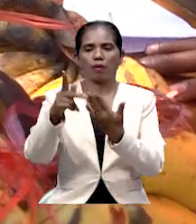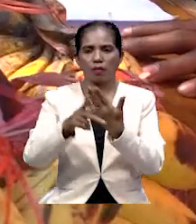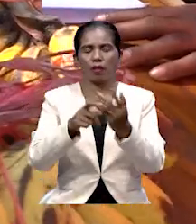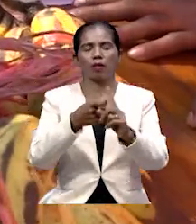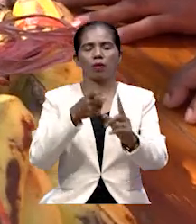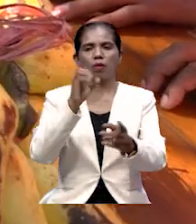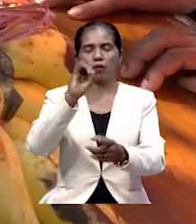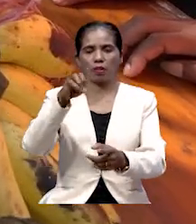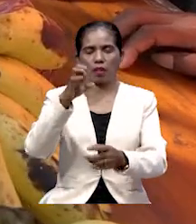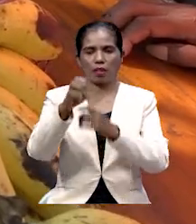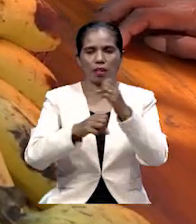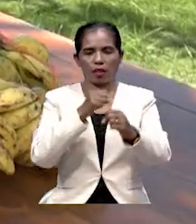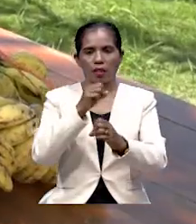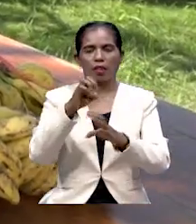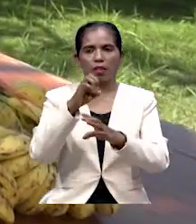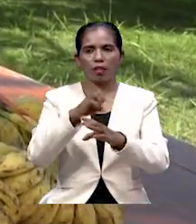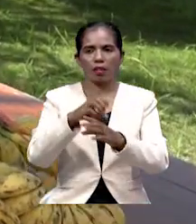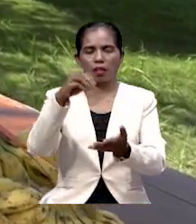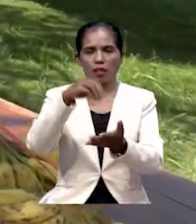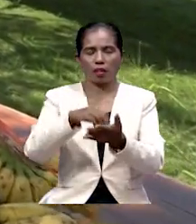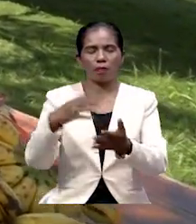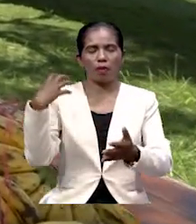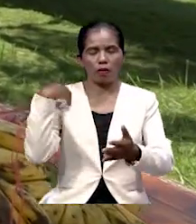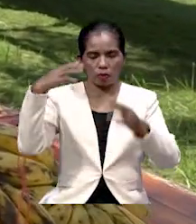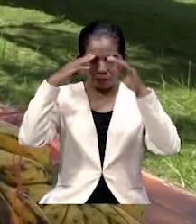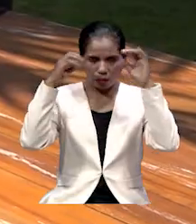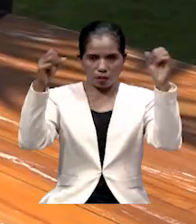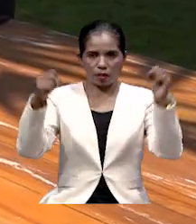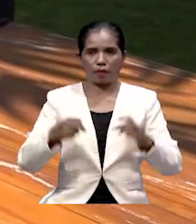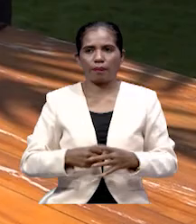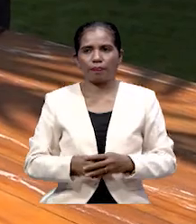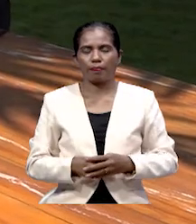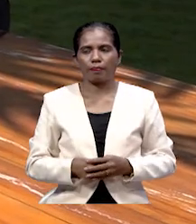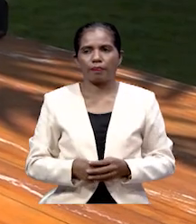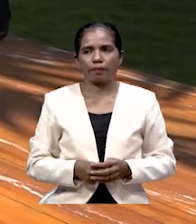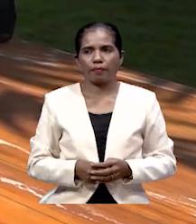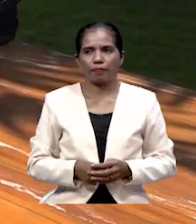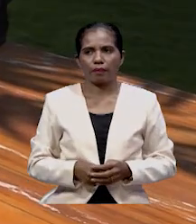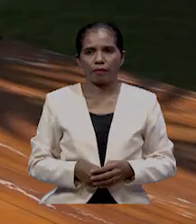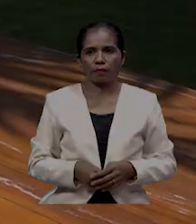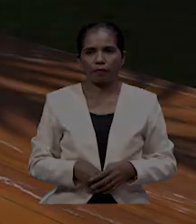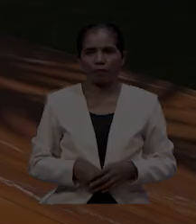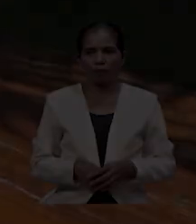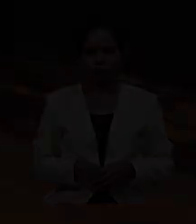husi orçamento geral estado ne be mak aloka ba palácio presidencial. Adere tu Ximenes, benvinda Ximenes, GMN.